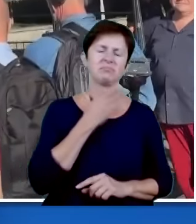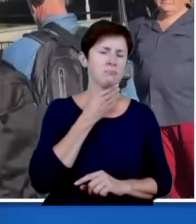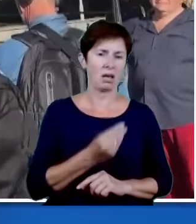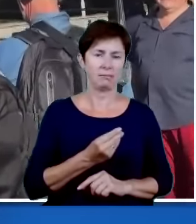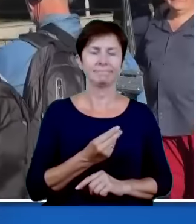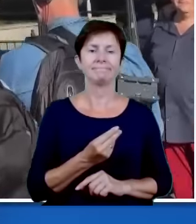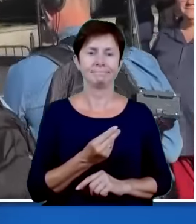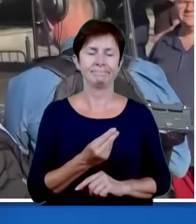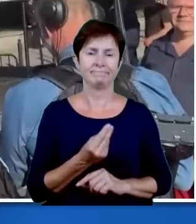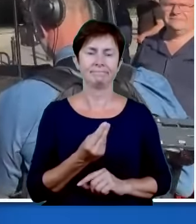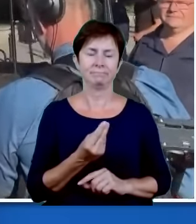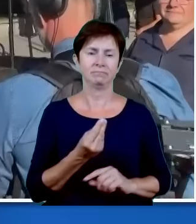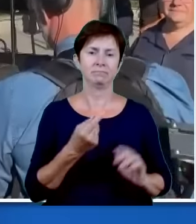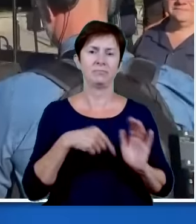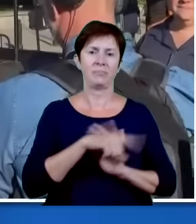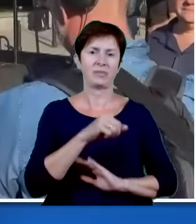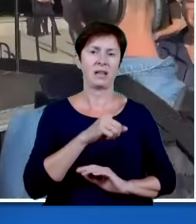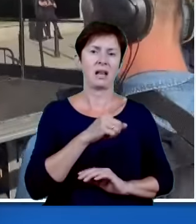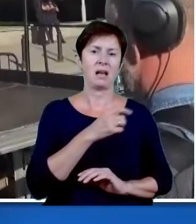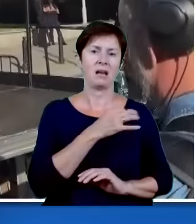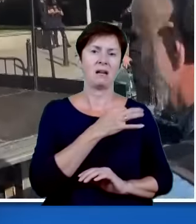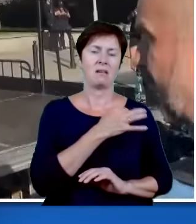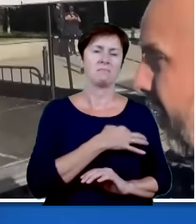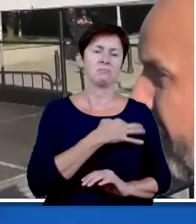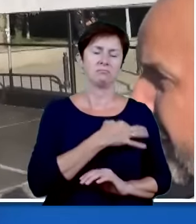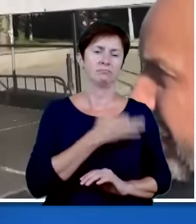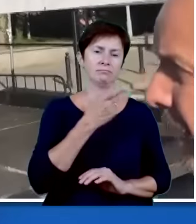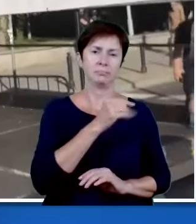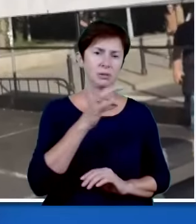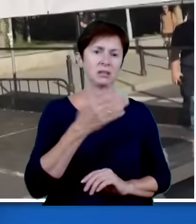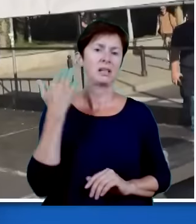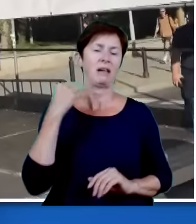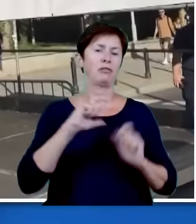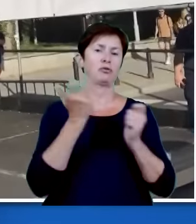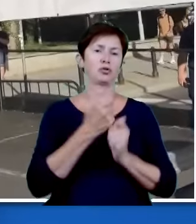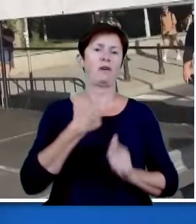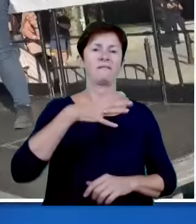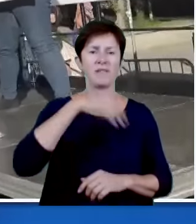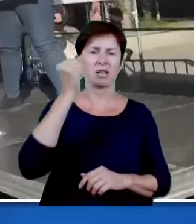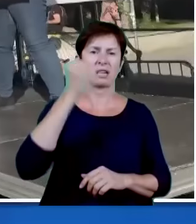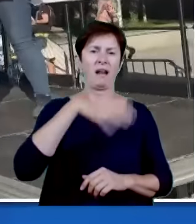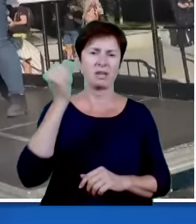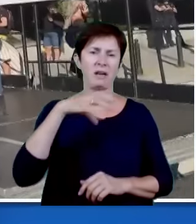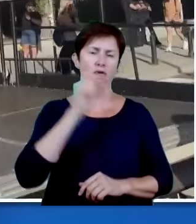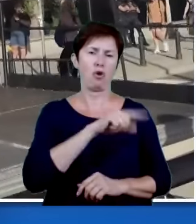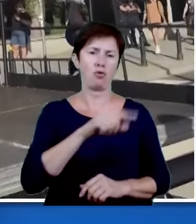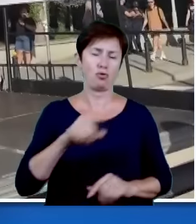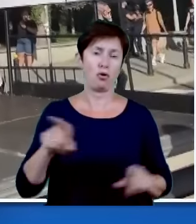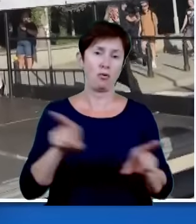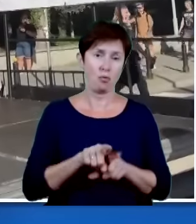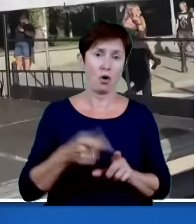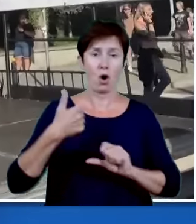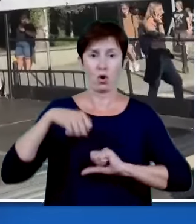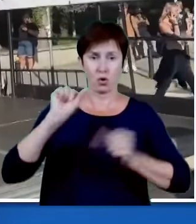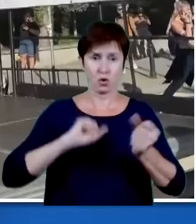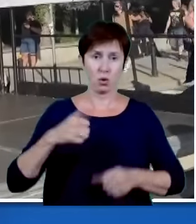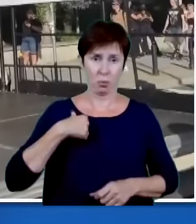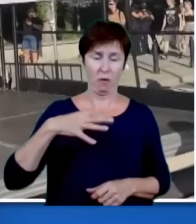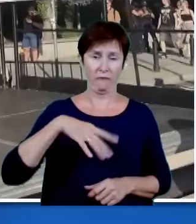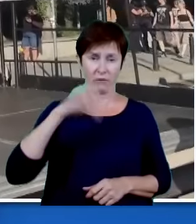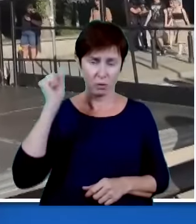ugrupowaniu które wygrywało przez 8 lat wszystkie wybory w naszym kraju i wygrało również wybory w ubiegłym roku w październiku